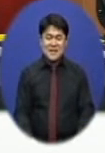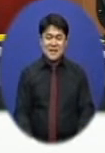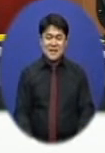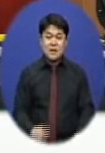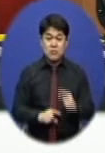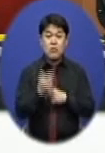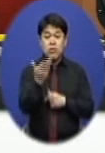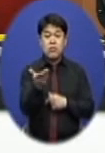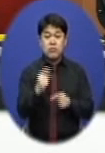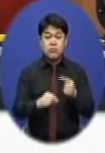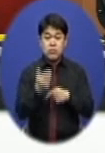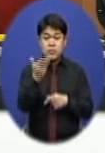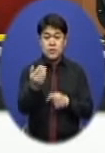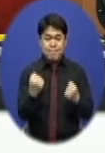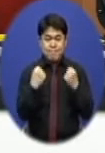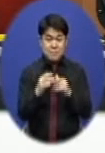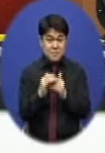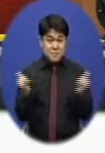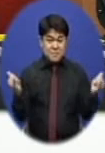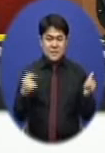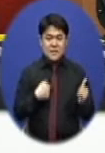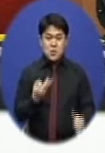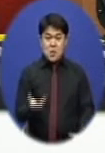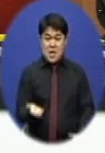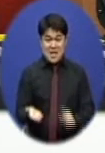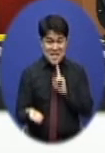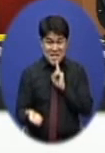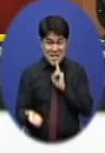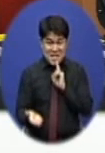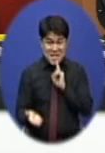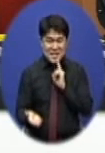그런데... 왜냐면 예. 예. 이제 건강하신 분 같으면 제가 돈 받으려고 했더니